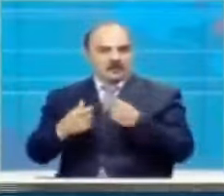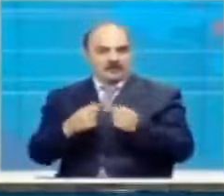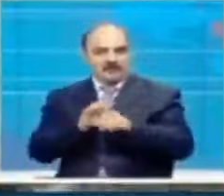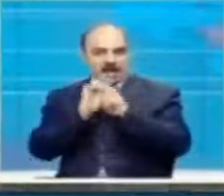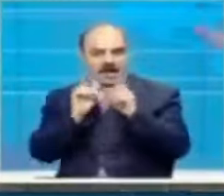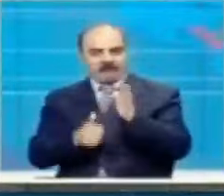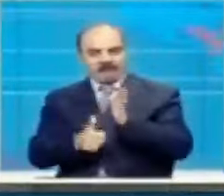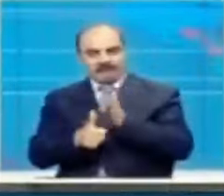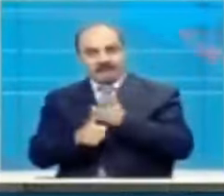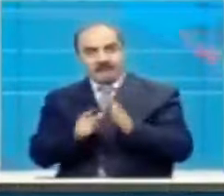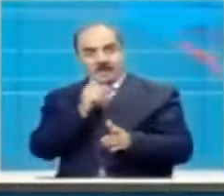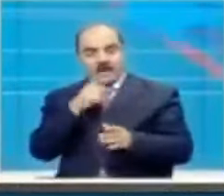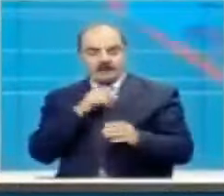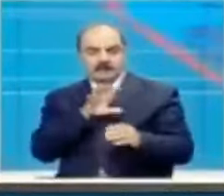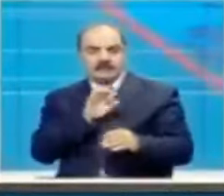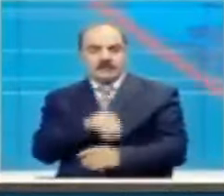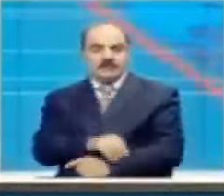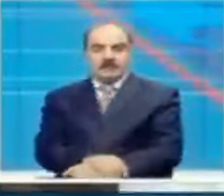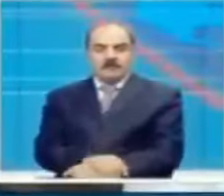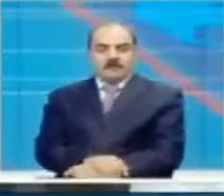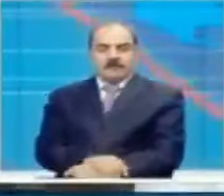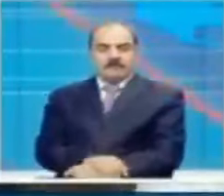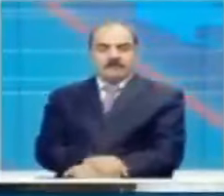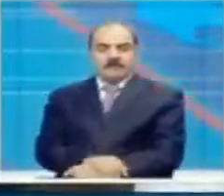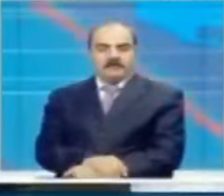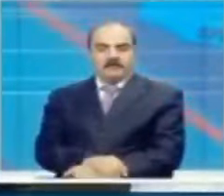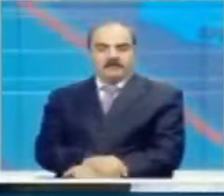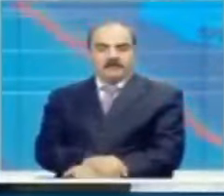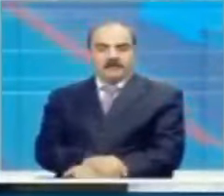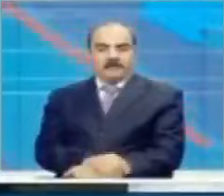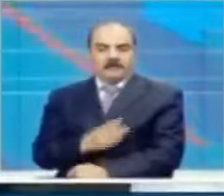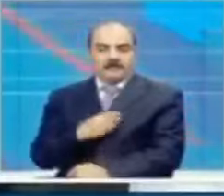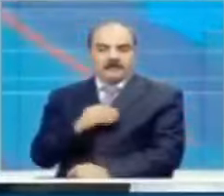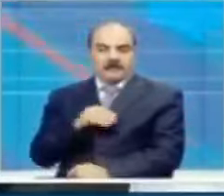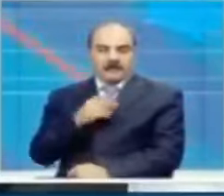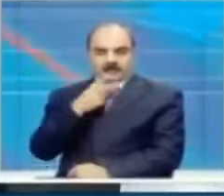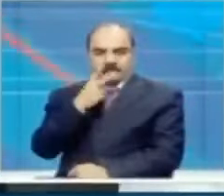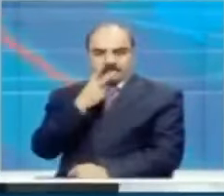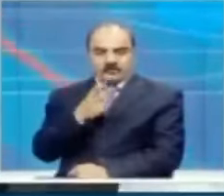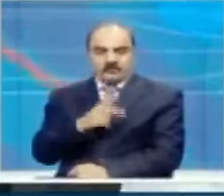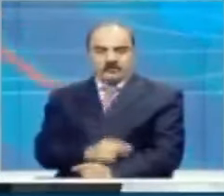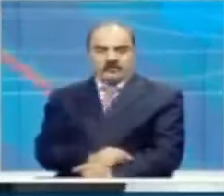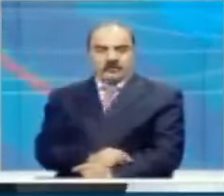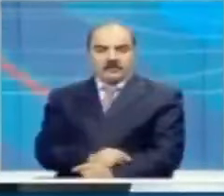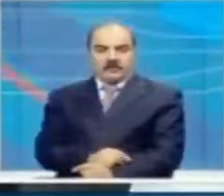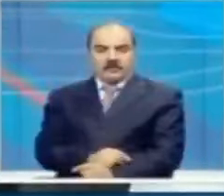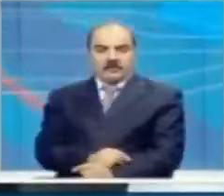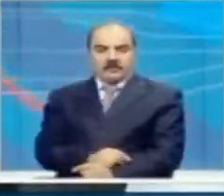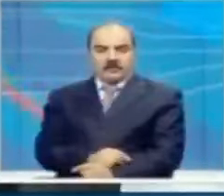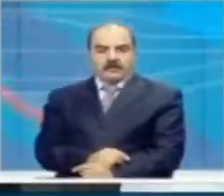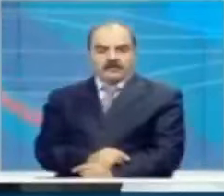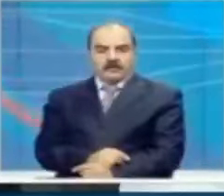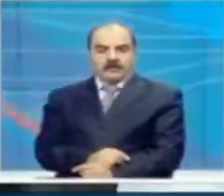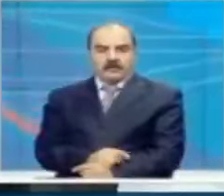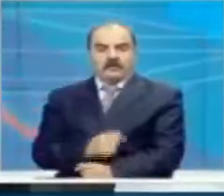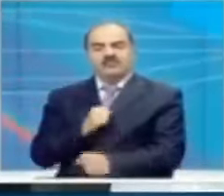والبرامج التكنولوجيه الحديثه هو ان احنا دلوقتي بقينا مجرد يعني مش مجرد ان